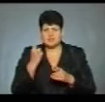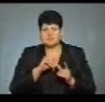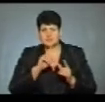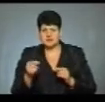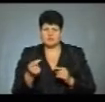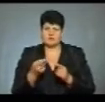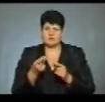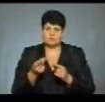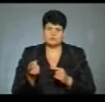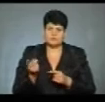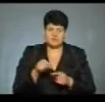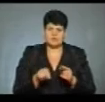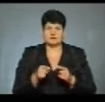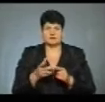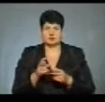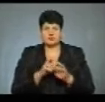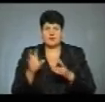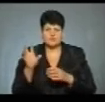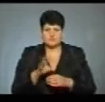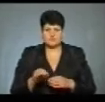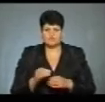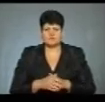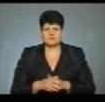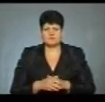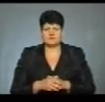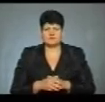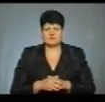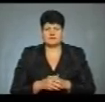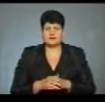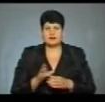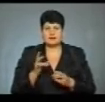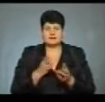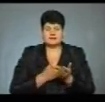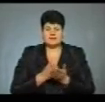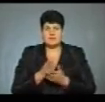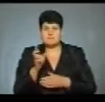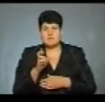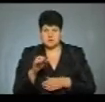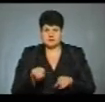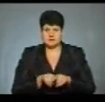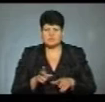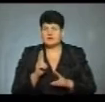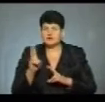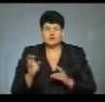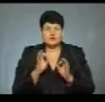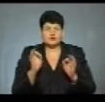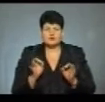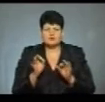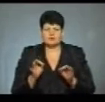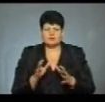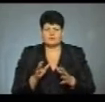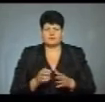заразили на тому місці, бо шукали всюди. Туди, як на Бережане, на Козу, так на Бережане. Ніхто нічого, все по